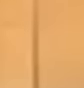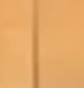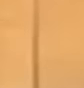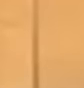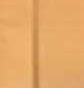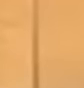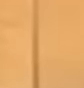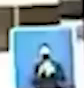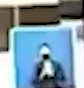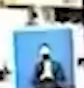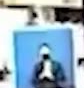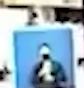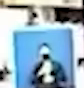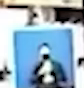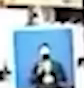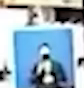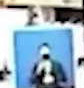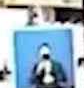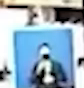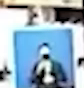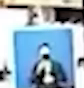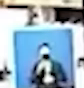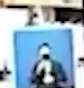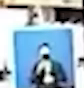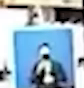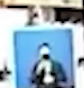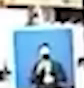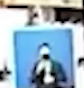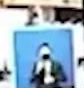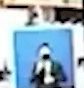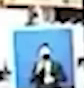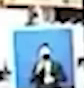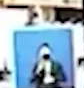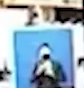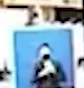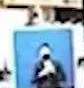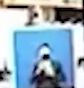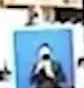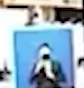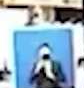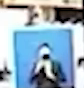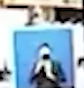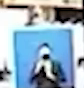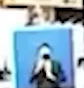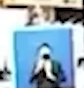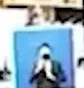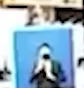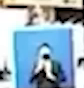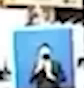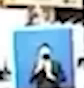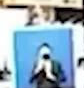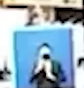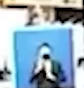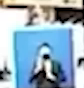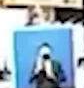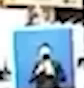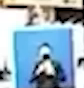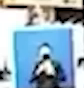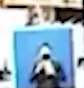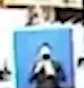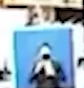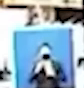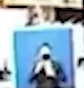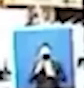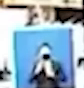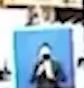การอภิปรายร่างพรบ งบประมาณรายจ่ายประจำปี66กรณีผิดคิวการอภิปรายการประชุมสภาผู้โหวตนาย